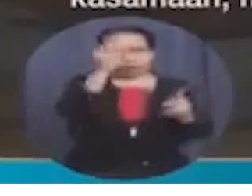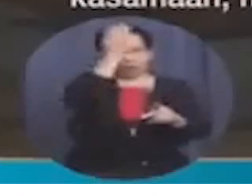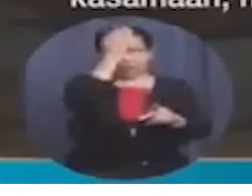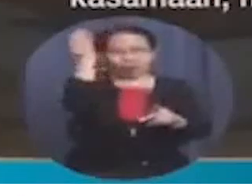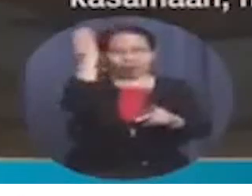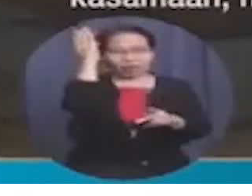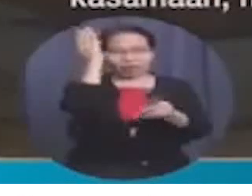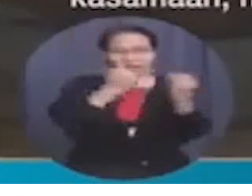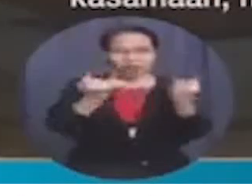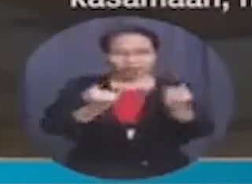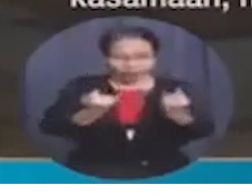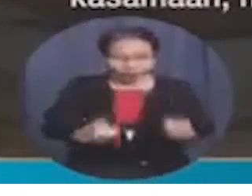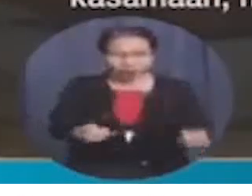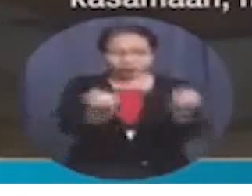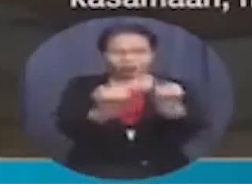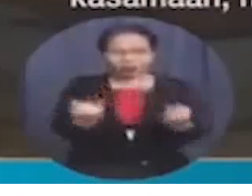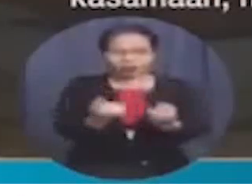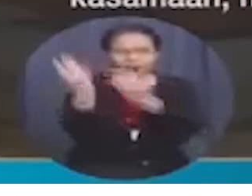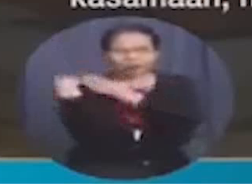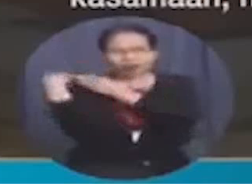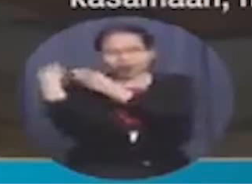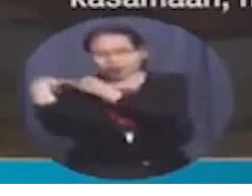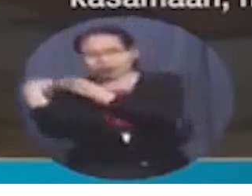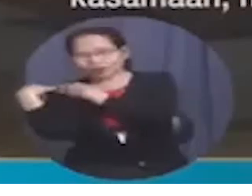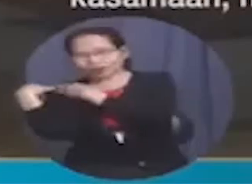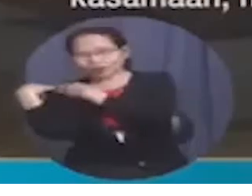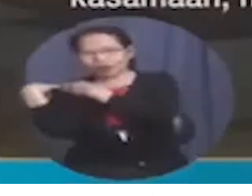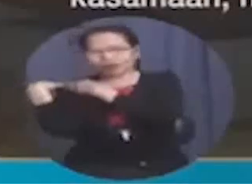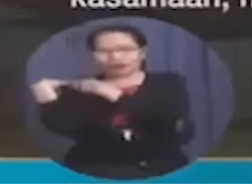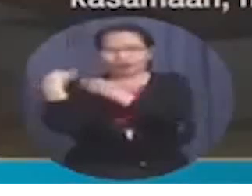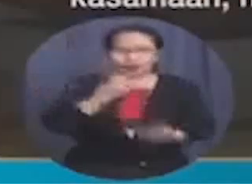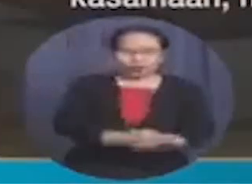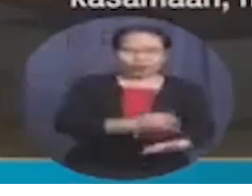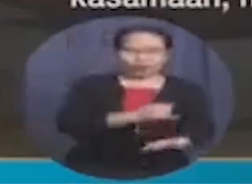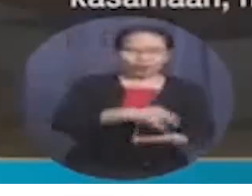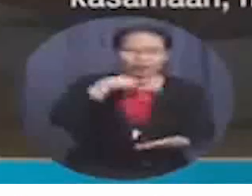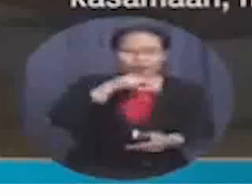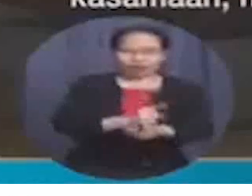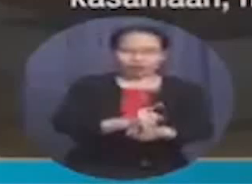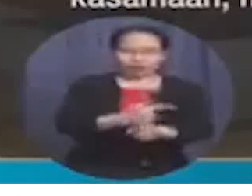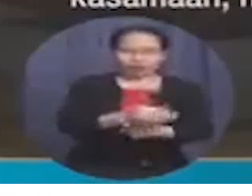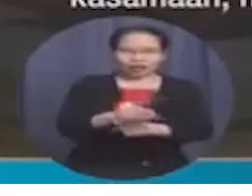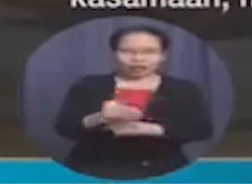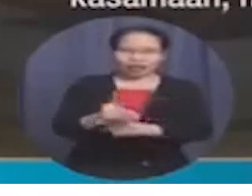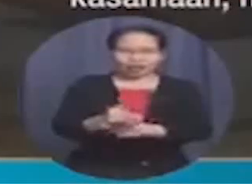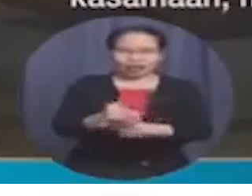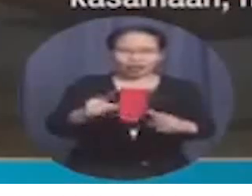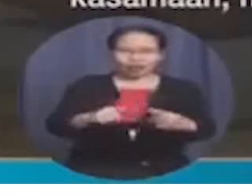Katoliko. Diyos-Diyosan talaga yung inyong pasan-pasan na yan. Ang katunayang hindi tunay na Diyos yan,